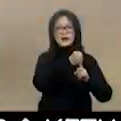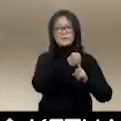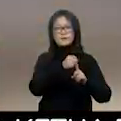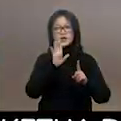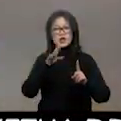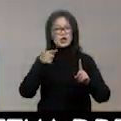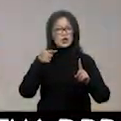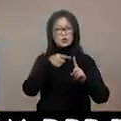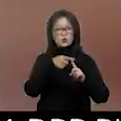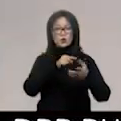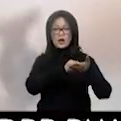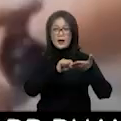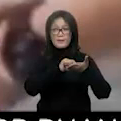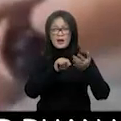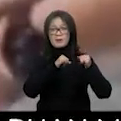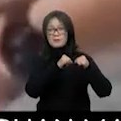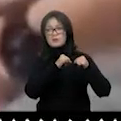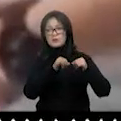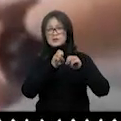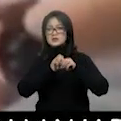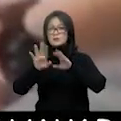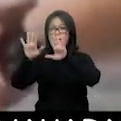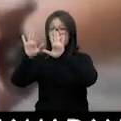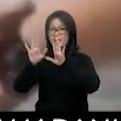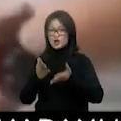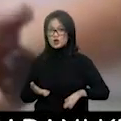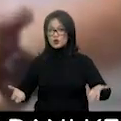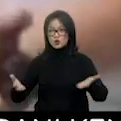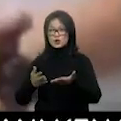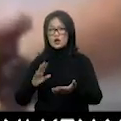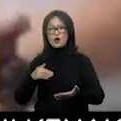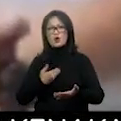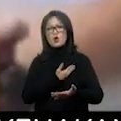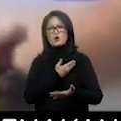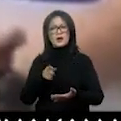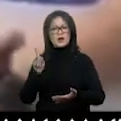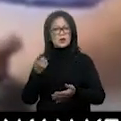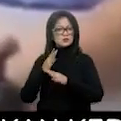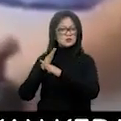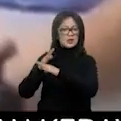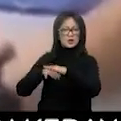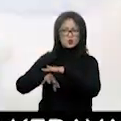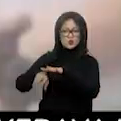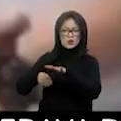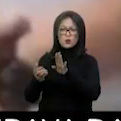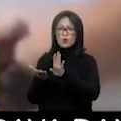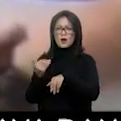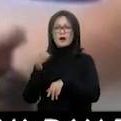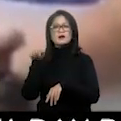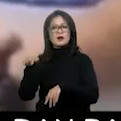tuduhan pencemaran nama baik di media sosial. Korban yang mencegah tindak pencurian justru harus meminta maaf ke pelaku.